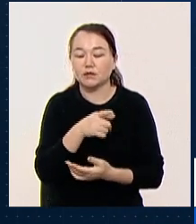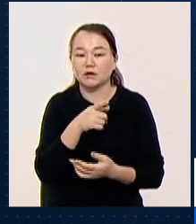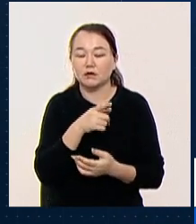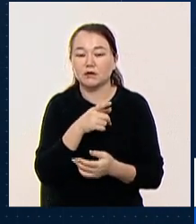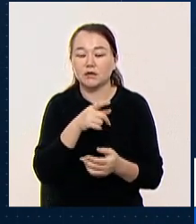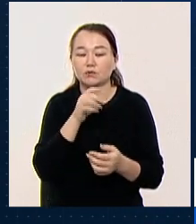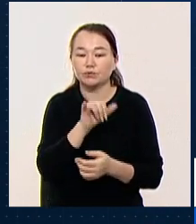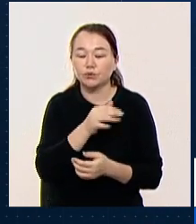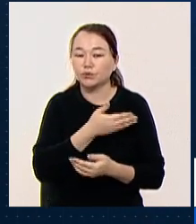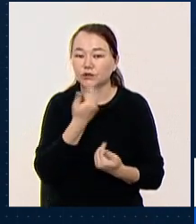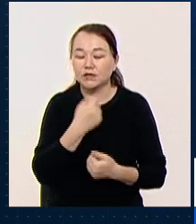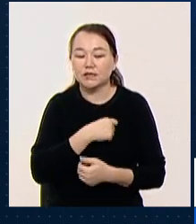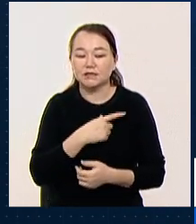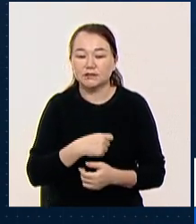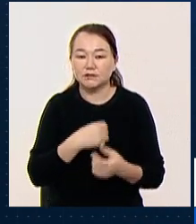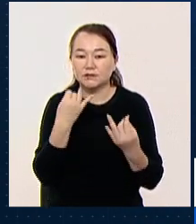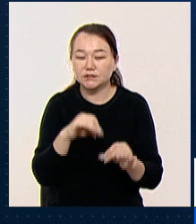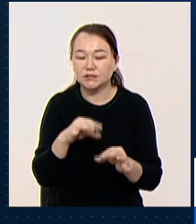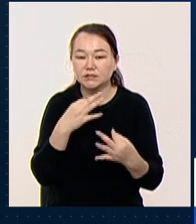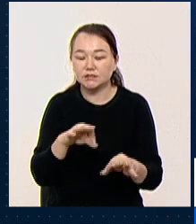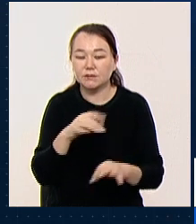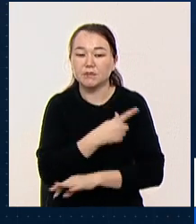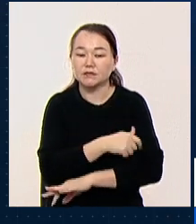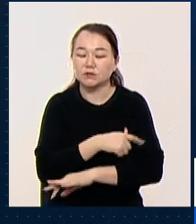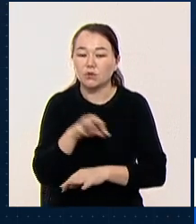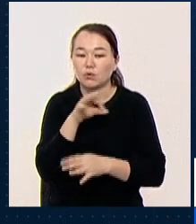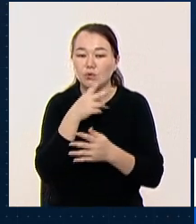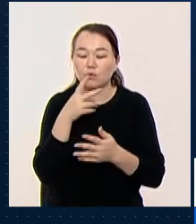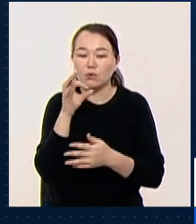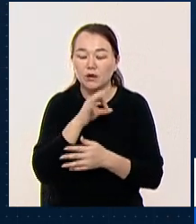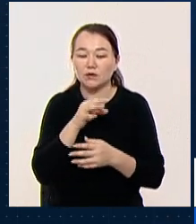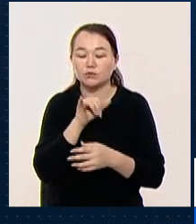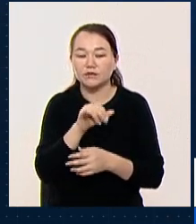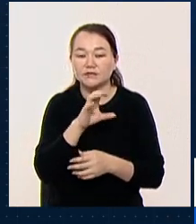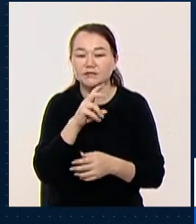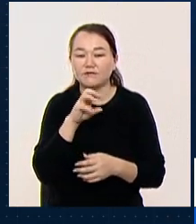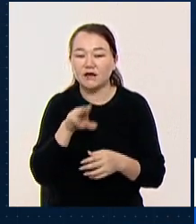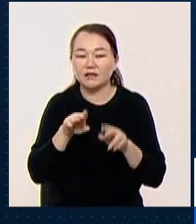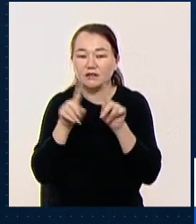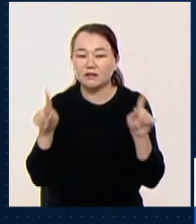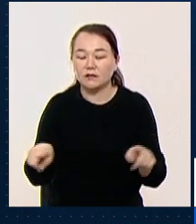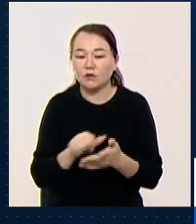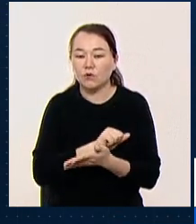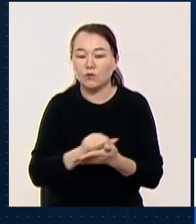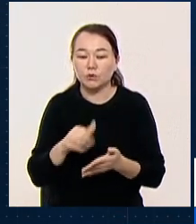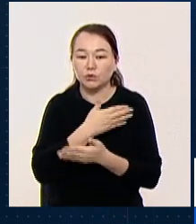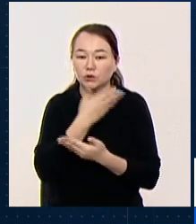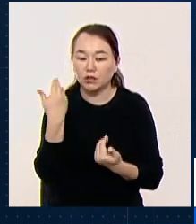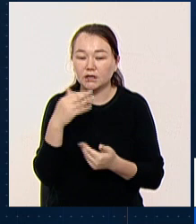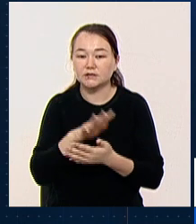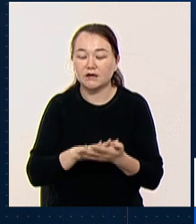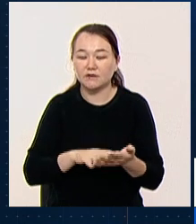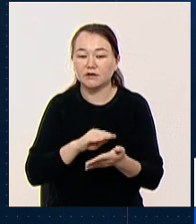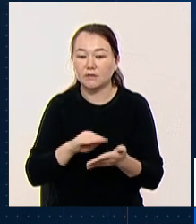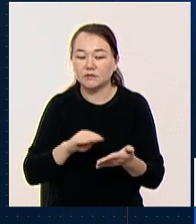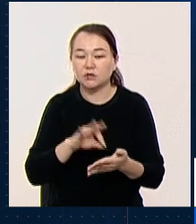ни лицензию по оказанию медицинской деятельности, она не имела сертификат. И заявительница написала на нее,